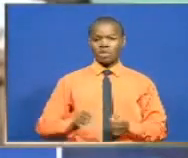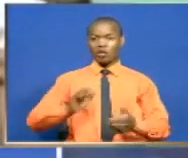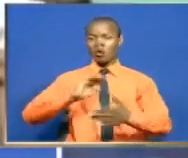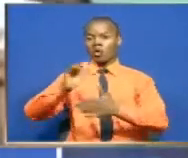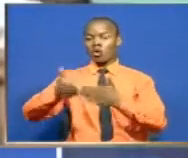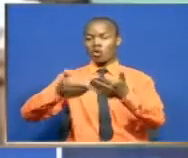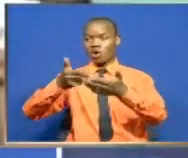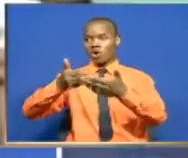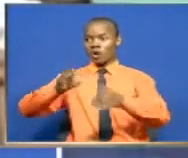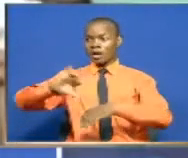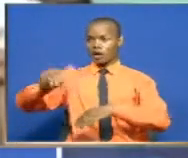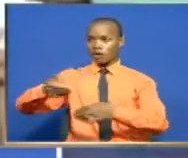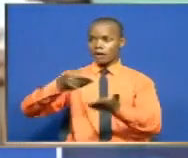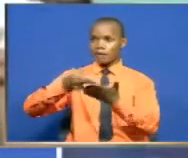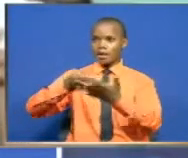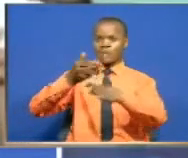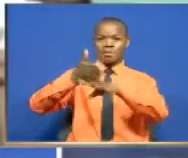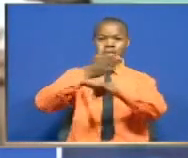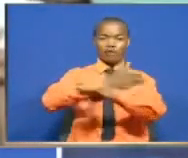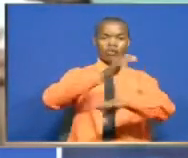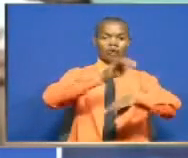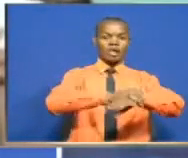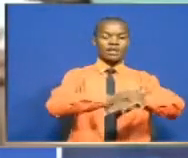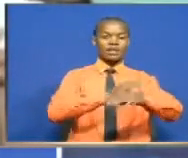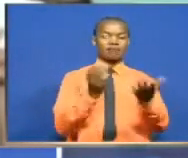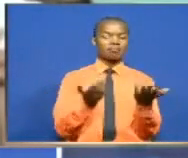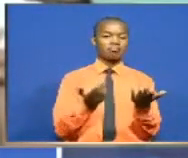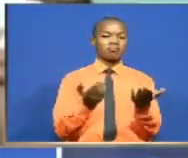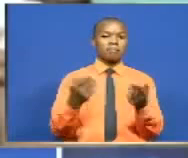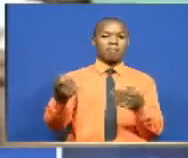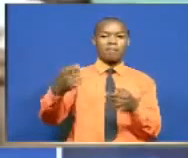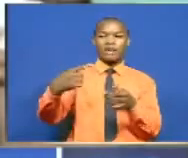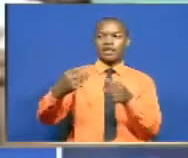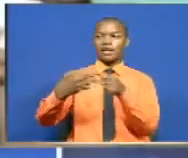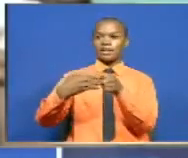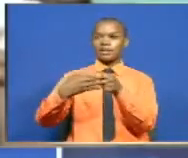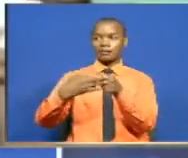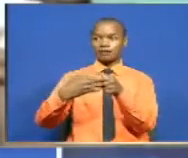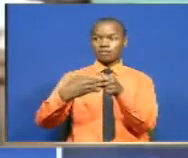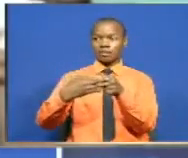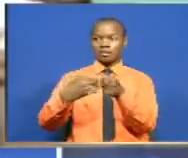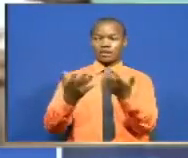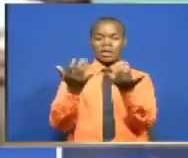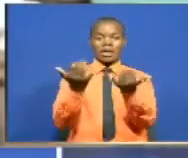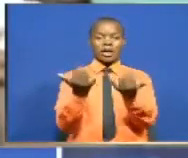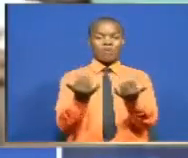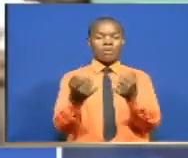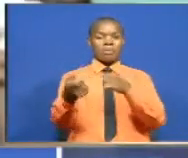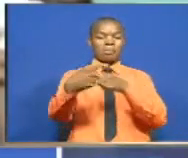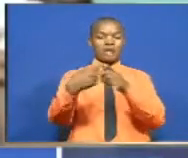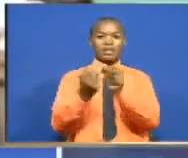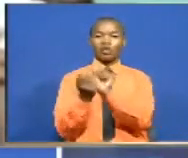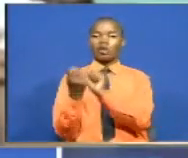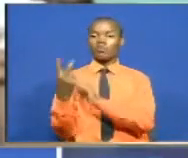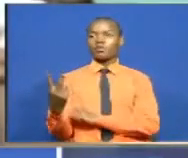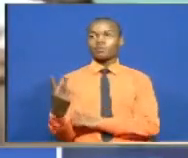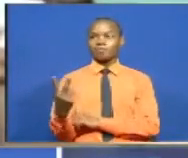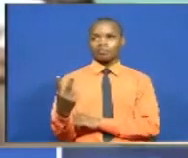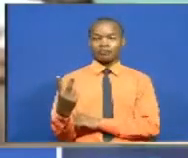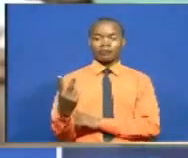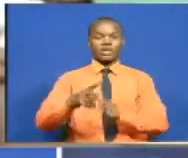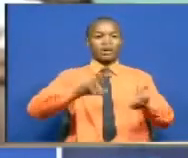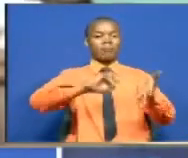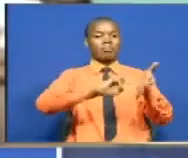ambao walipata ilikuwa ya mwezi wa Agosti. Na saa hizi tuko mwezi wa Disemba. Kwa hivyo,